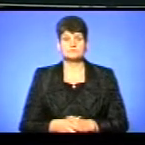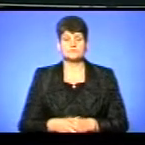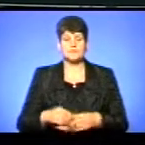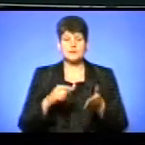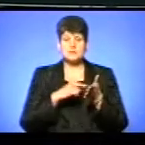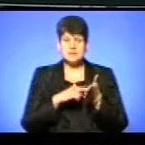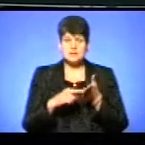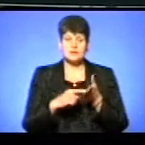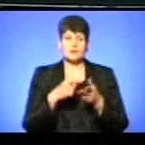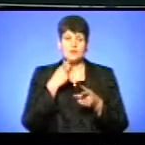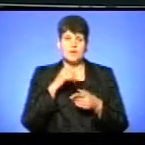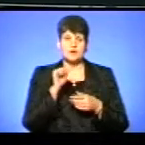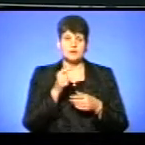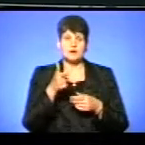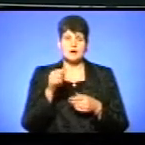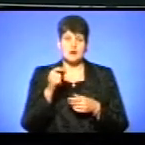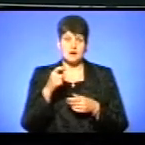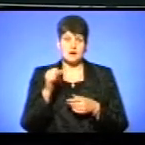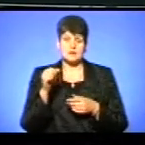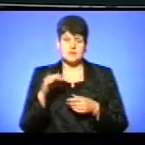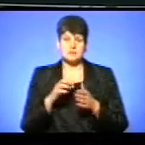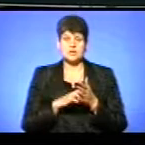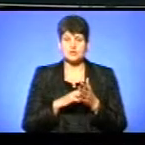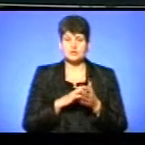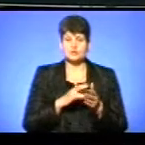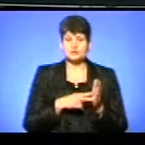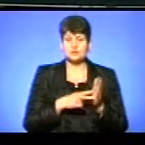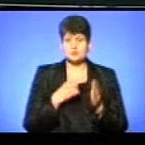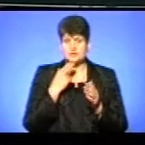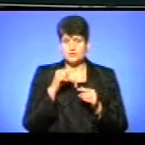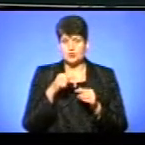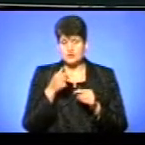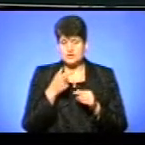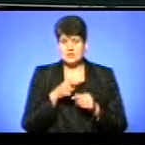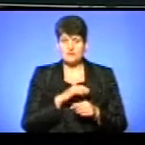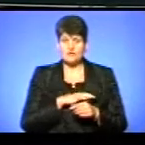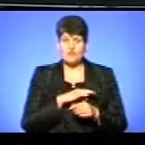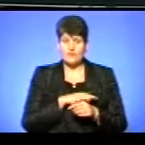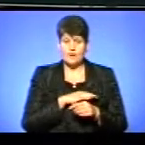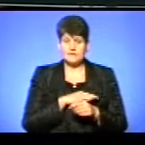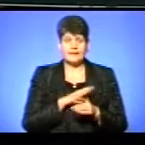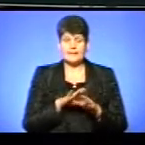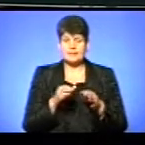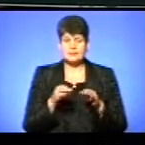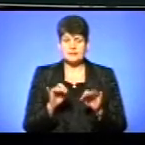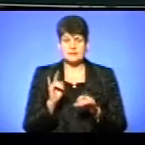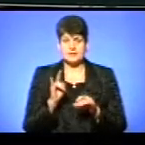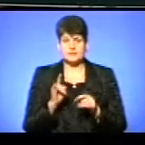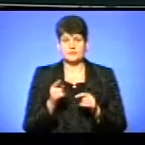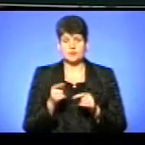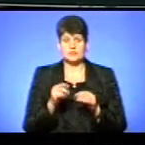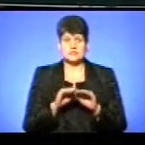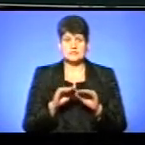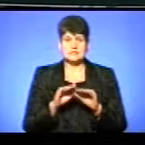Зазначу, за словами Анни Хасан, причиною позову стало те, що 7 червня цього року її сина вихователі не впустили в тернопільський дитсадок